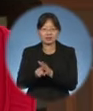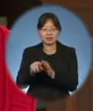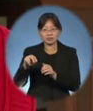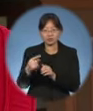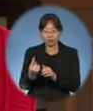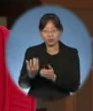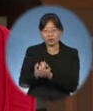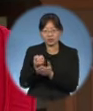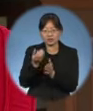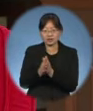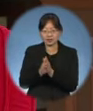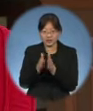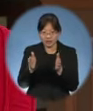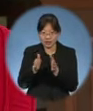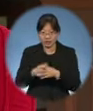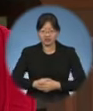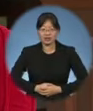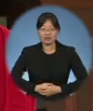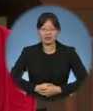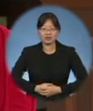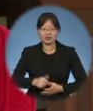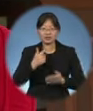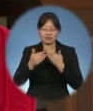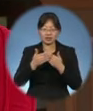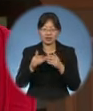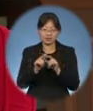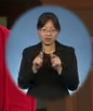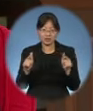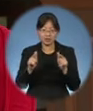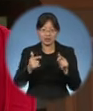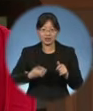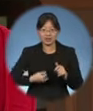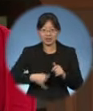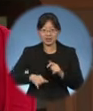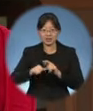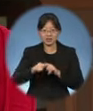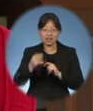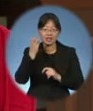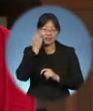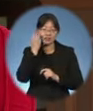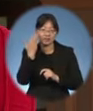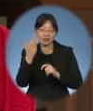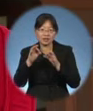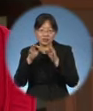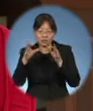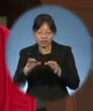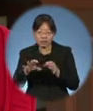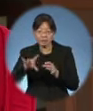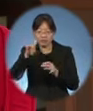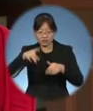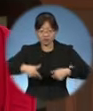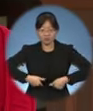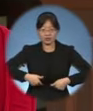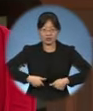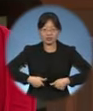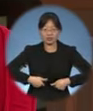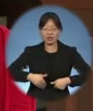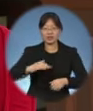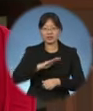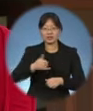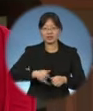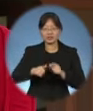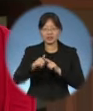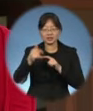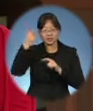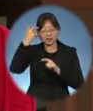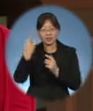믿음까지 사실은 얻게 됩니다. 그 경험들을 아이가 18개월 동안 일단 해야 되고 예. 그게 우리 아이들의